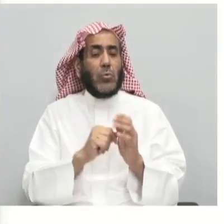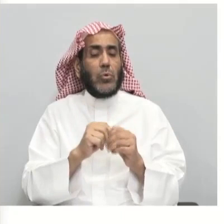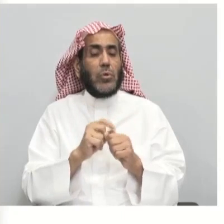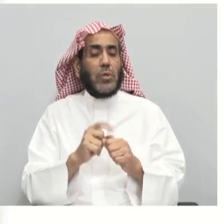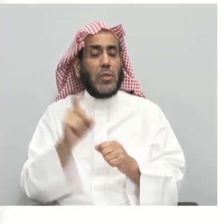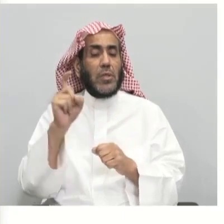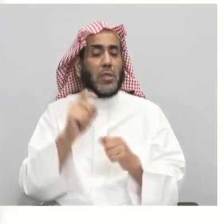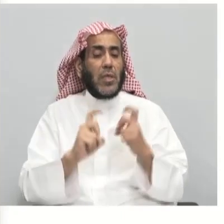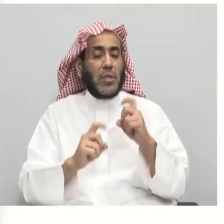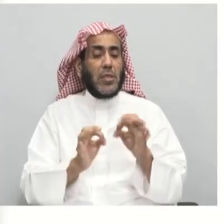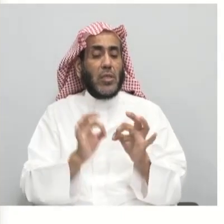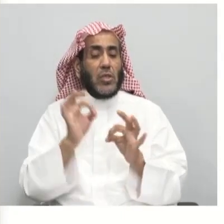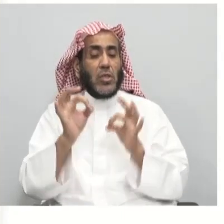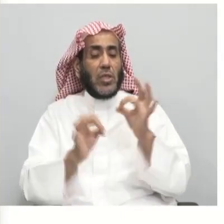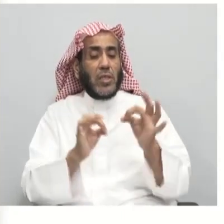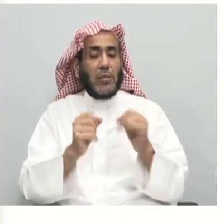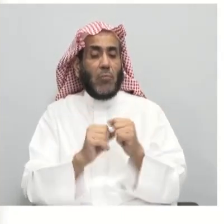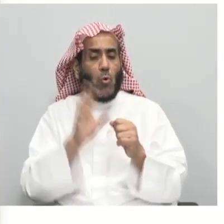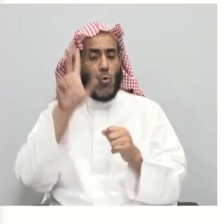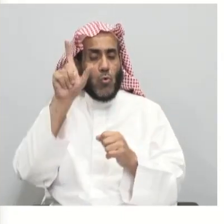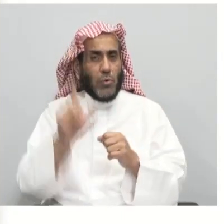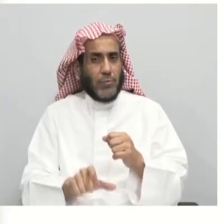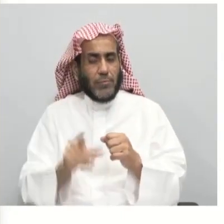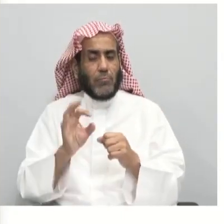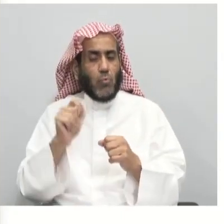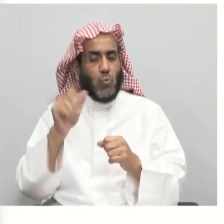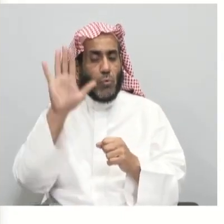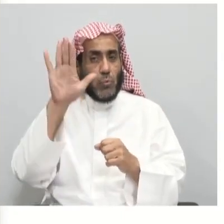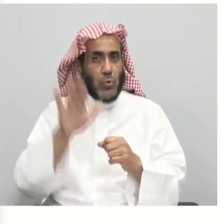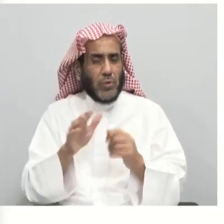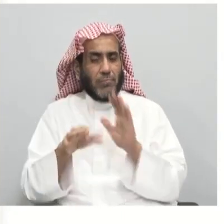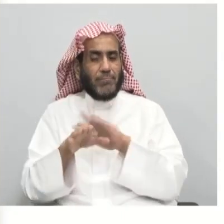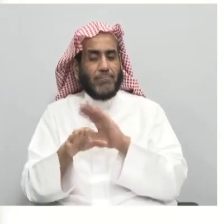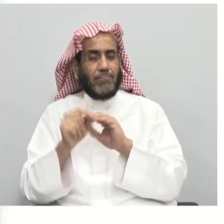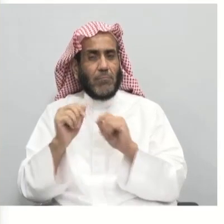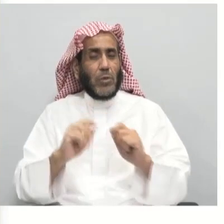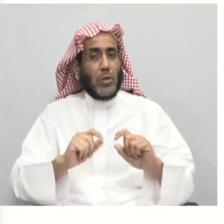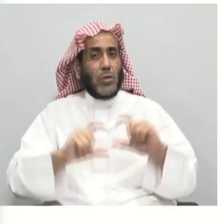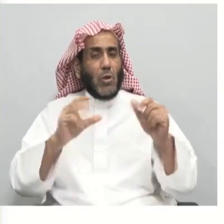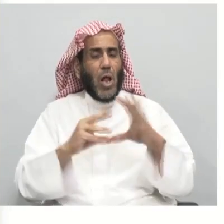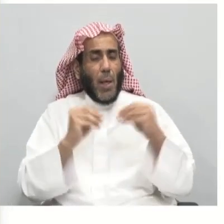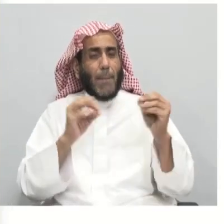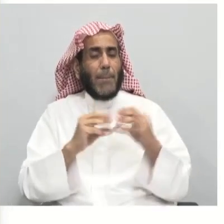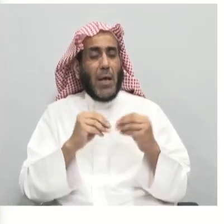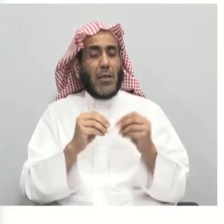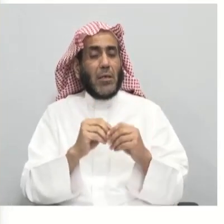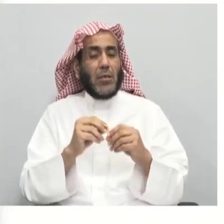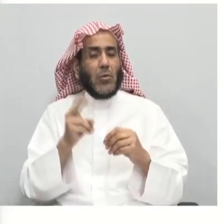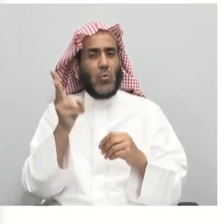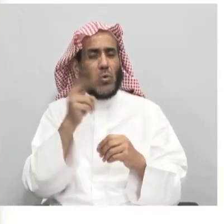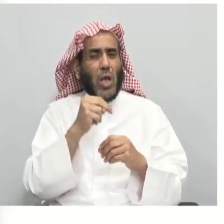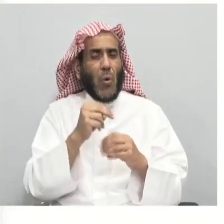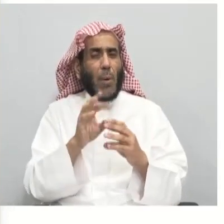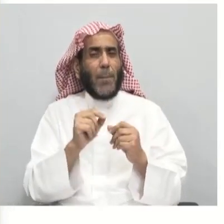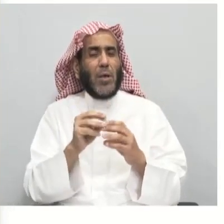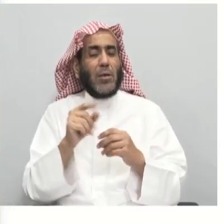استراتيجيه الرموز وبعض الرموز التي تدل على معاني مثلا اكتب يساوي بدلا